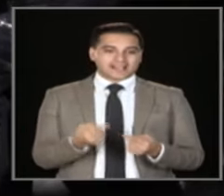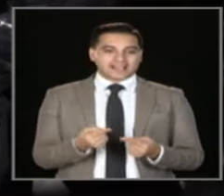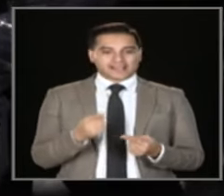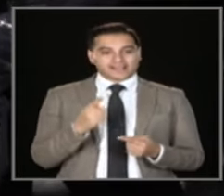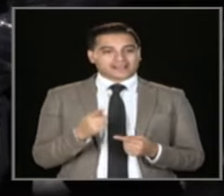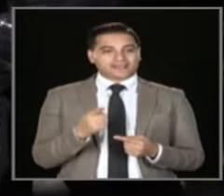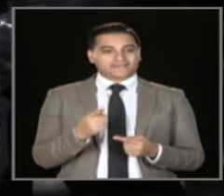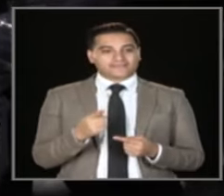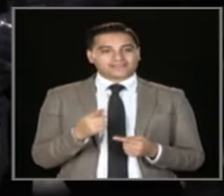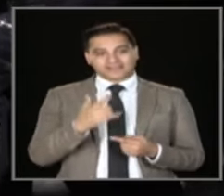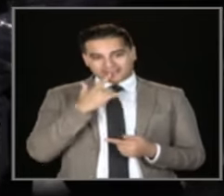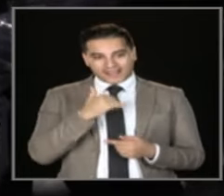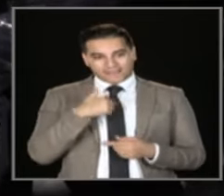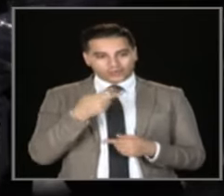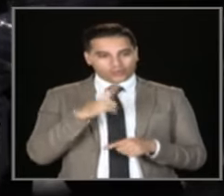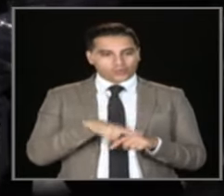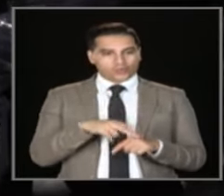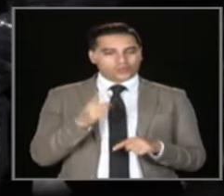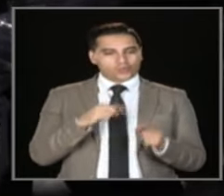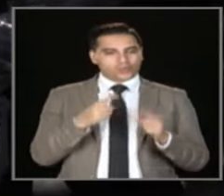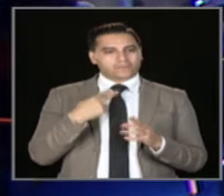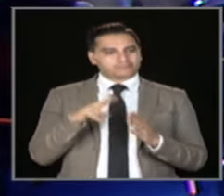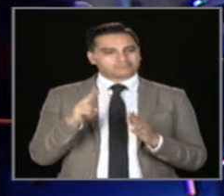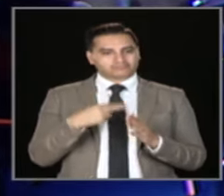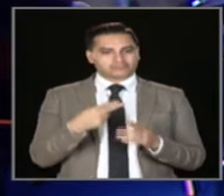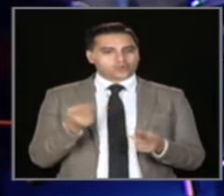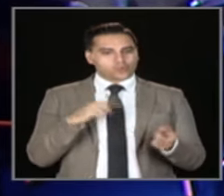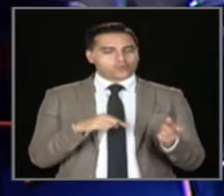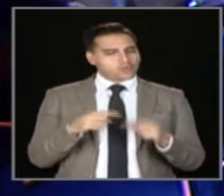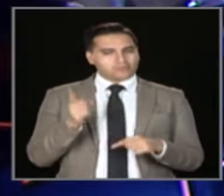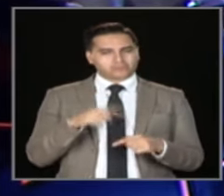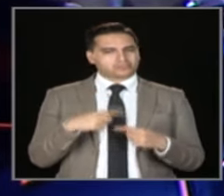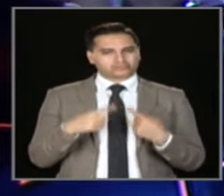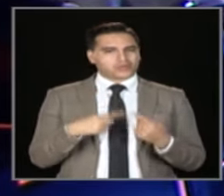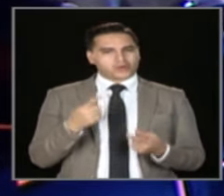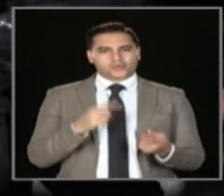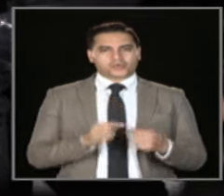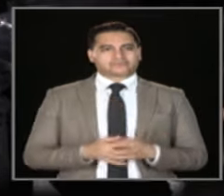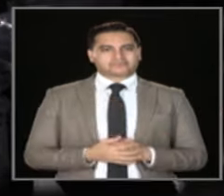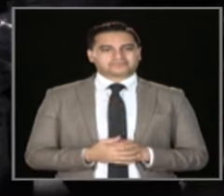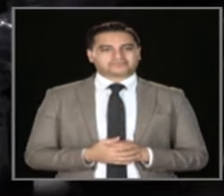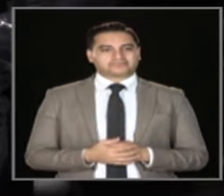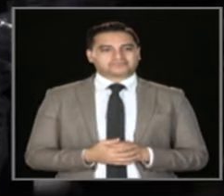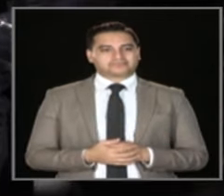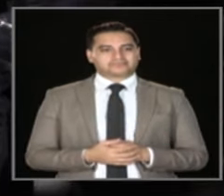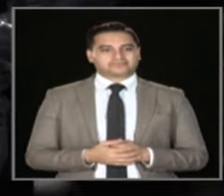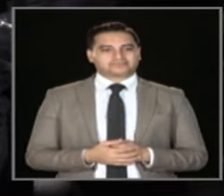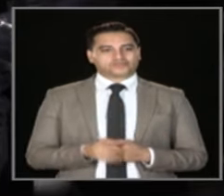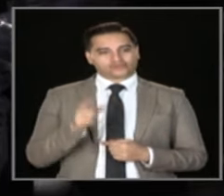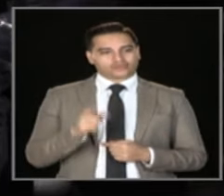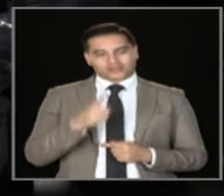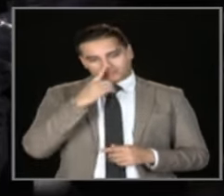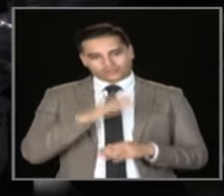ده دايم على فكره، احنا كل يوم تقريبا بنتكلم. كل يوم؟ كل يوم تقريبا. لا هو بصراحه من